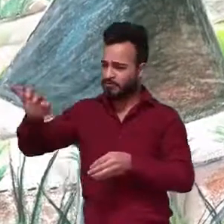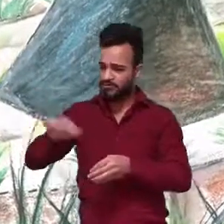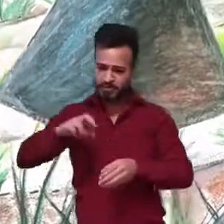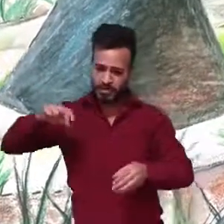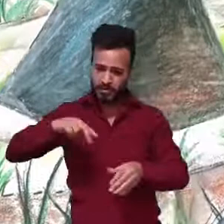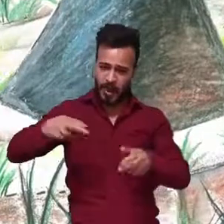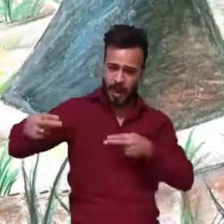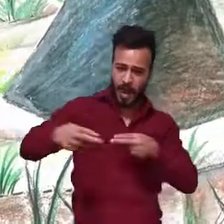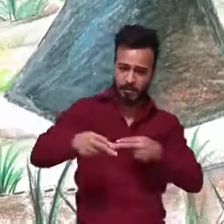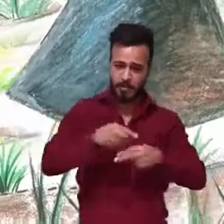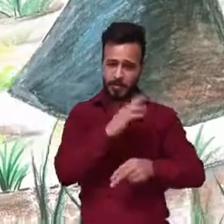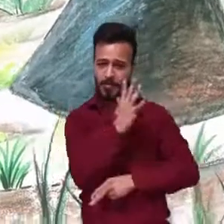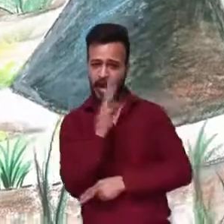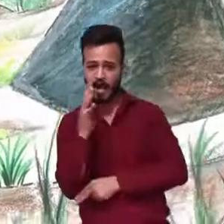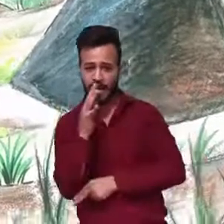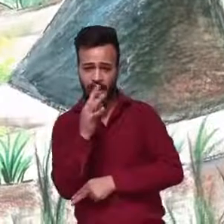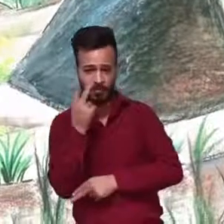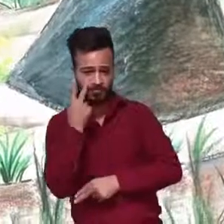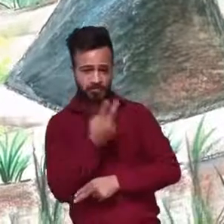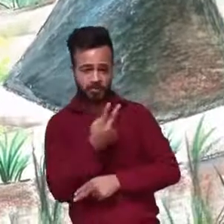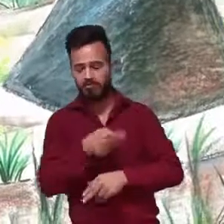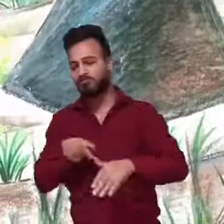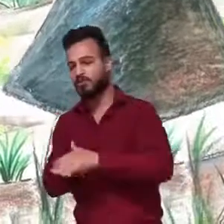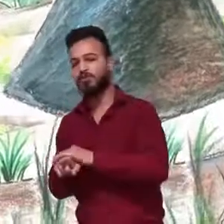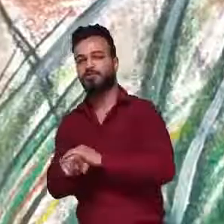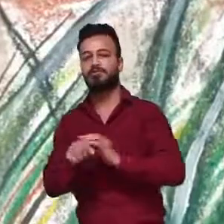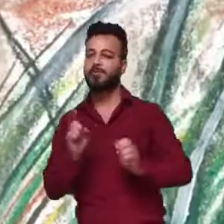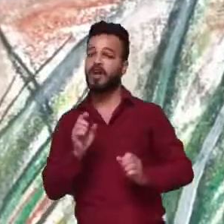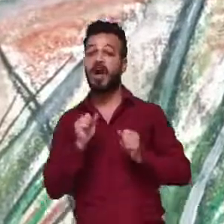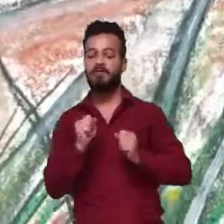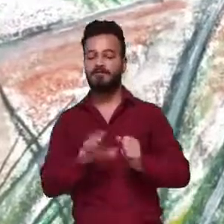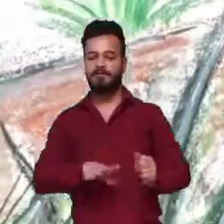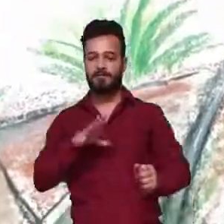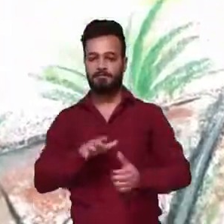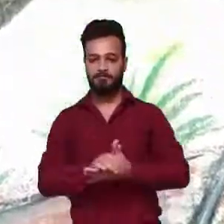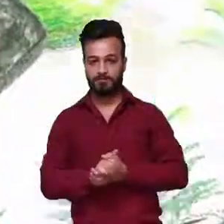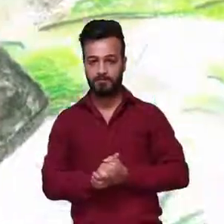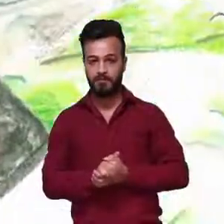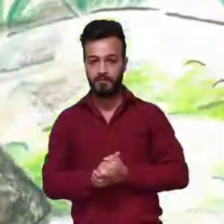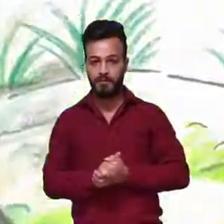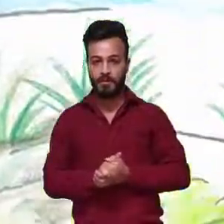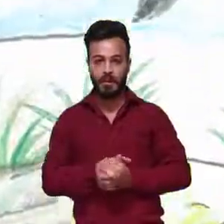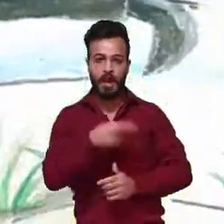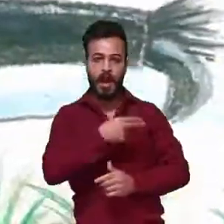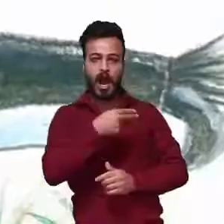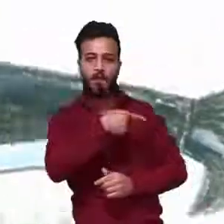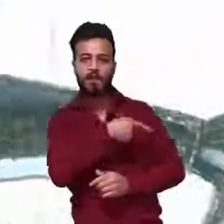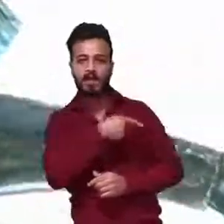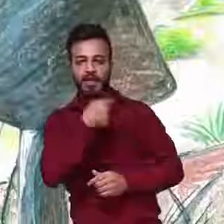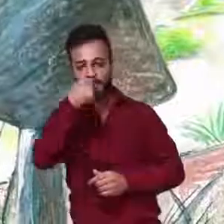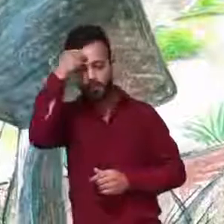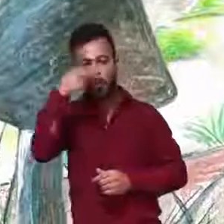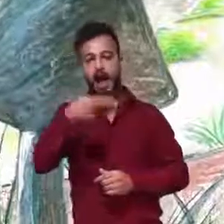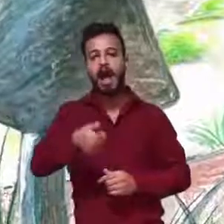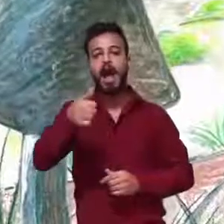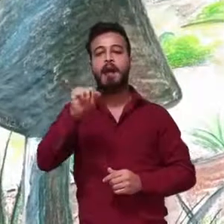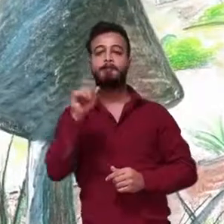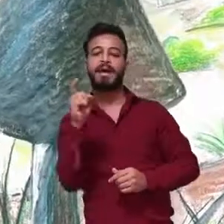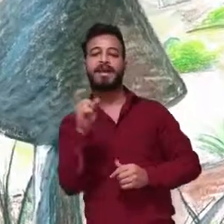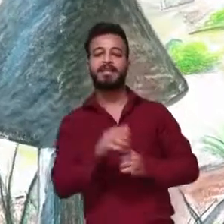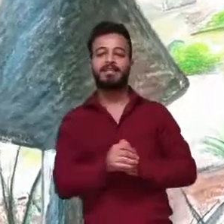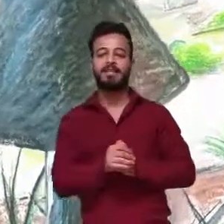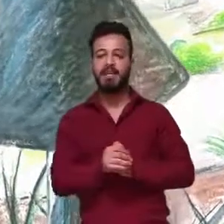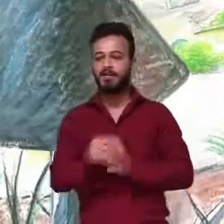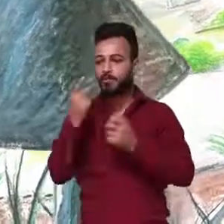حقل الفزاعة عامر أبداً أبداً. عالياً على عصا خشبية يراقب